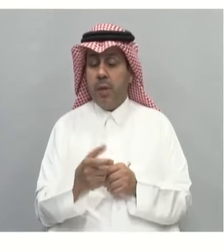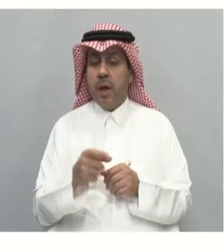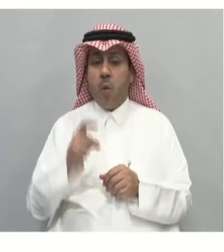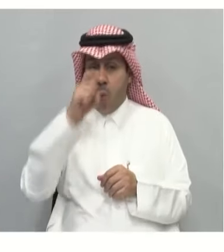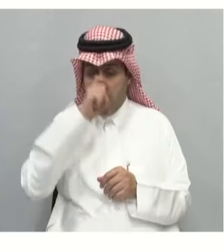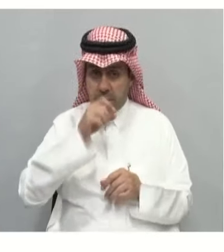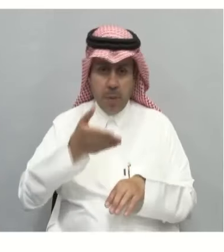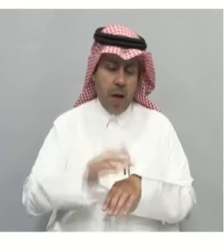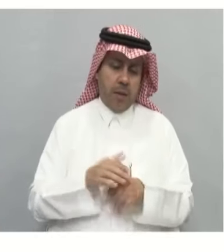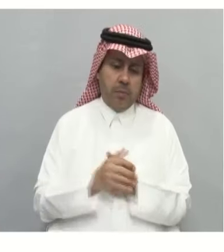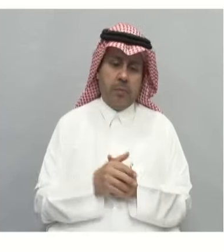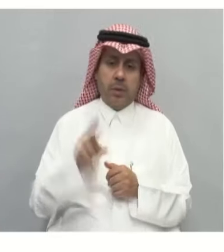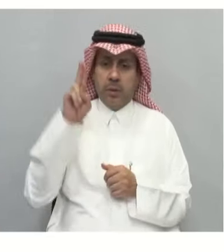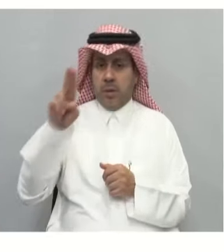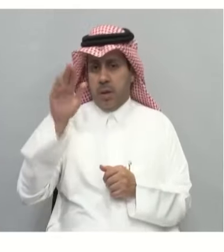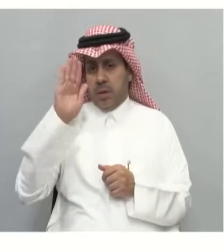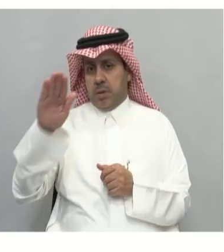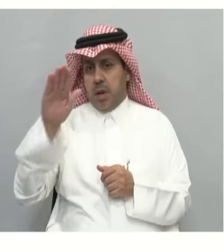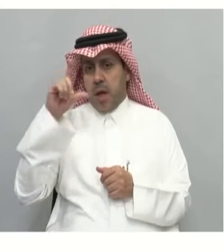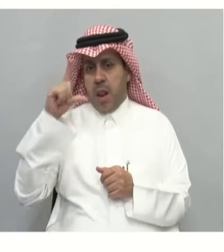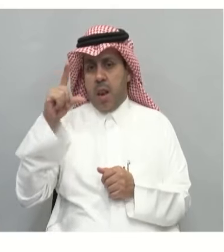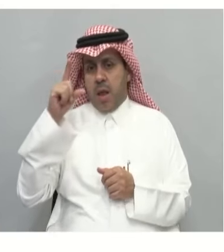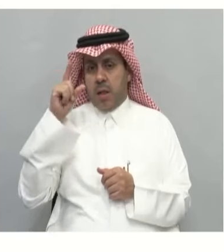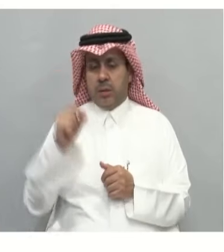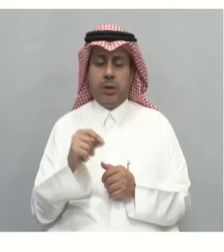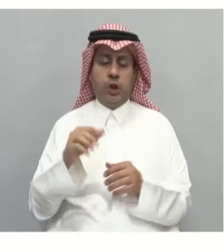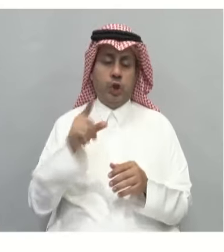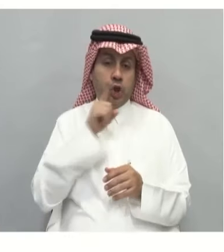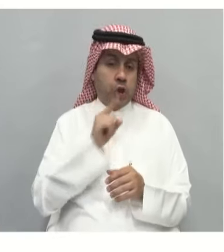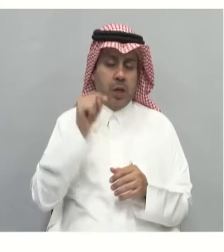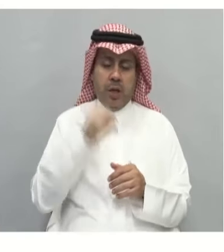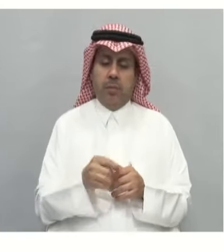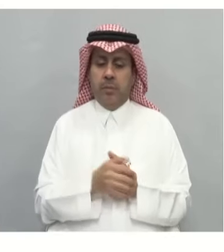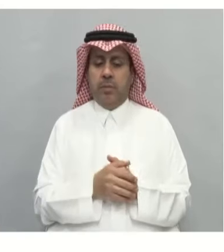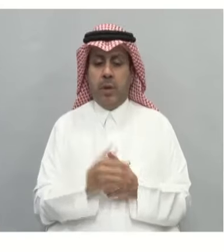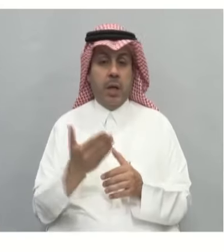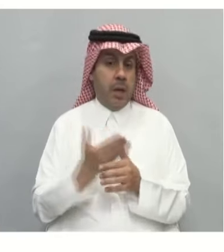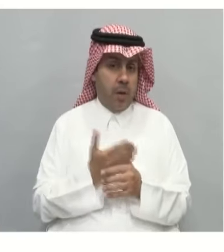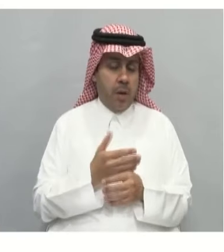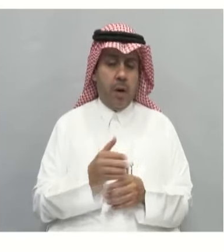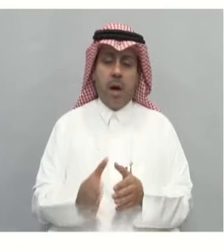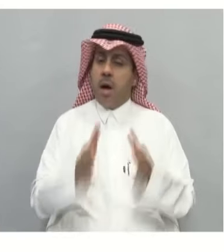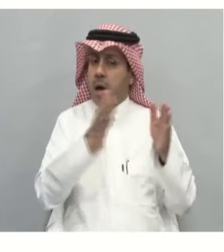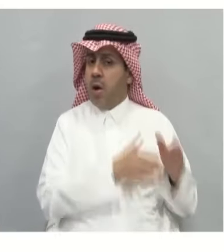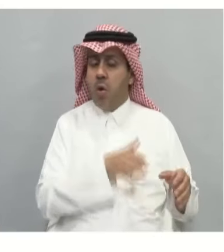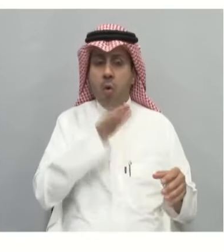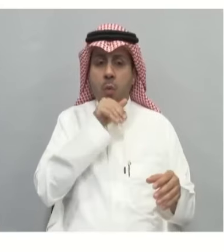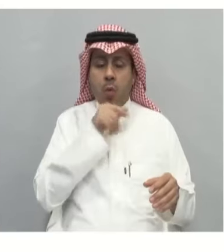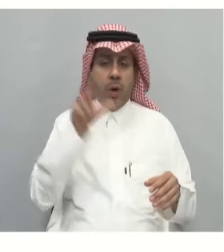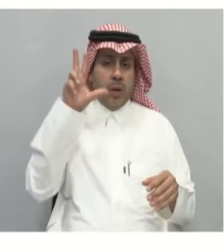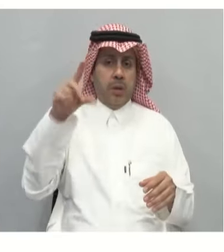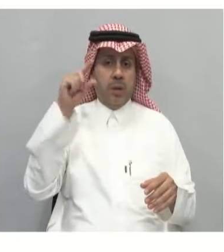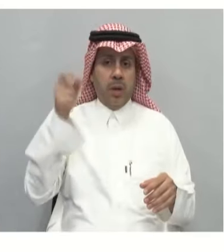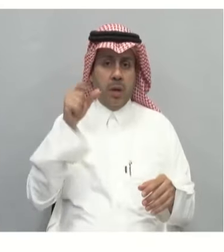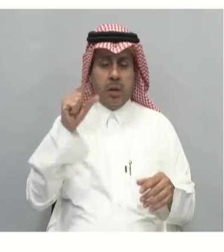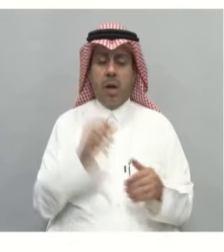نقول قد تسلط الشيطان عليهم لماذا نكمل فعن ابي الدرداء رضي الله عنه قال سمعت